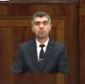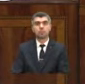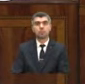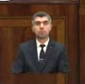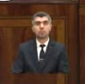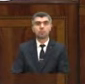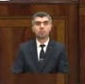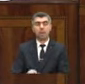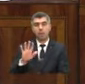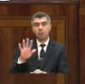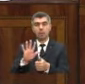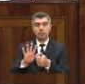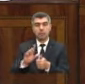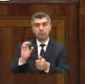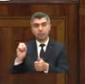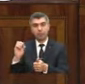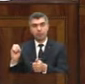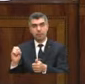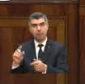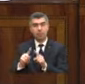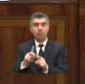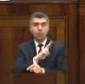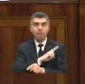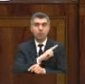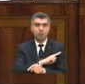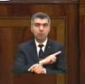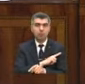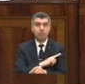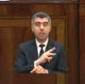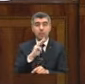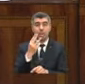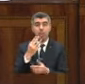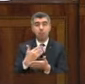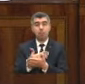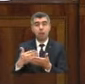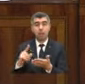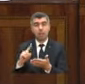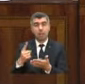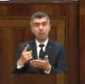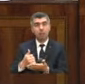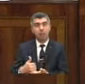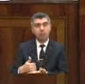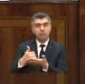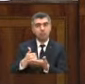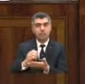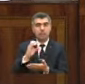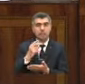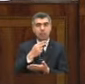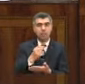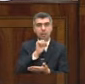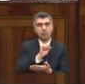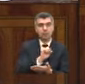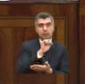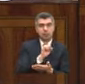القانون 65/00 اللي هو التأمين الخاص اللي عنده 3 مليار ديال الدرهم اللي خصو يرجعها للسينيسيس، راه